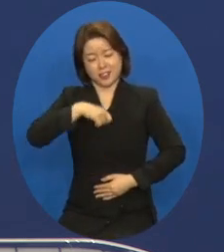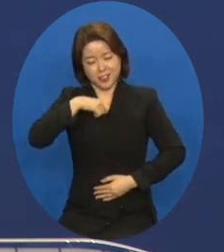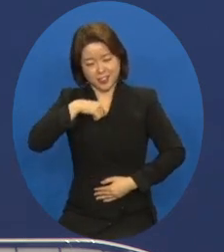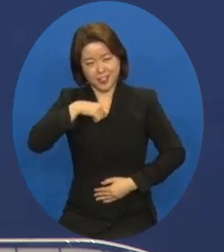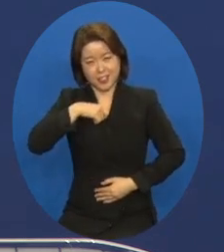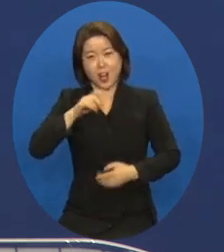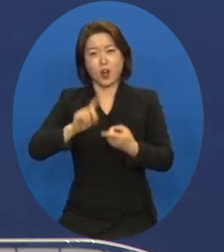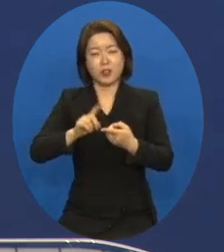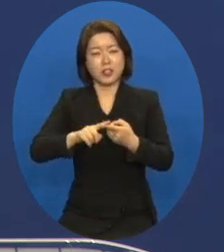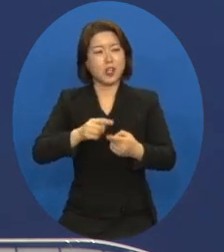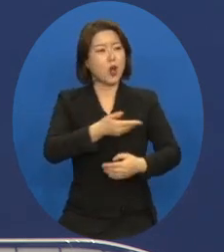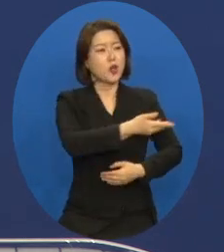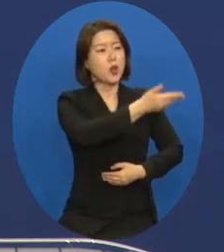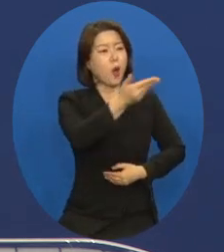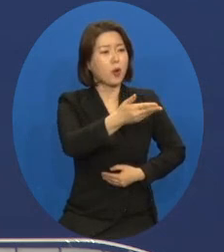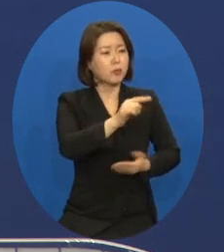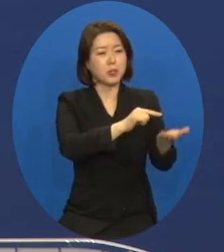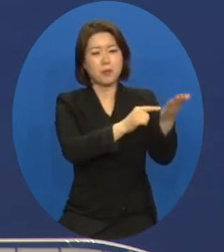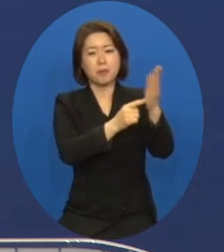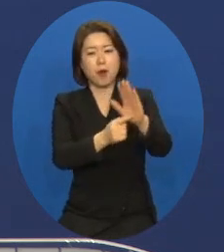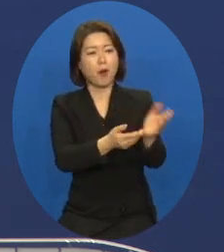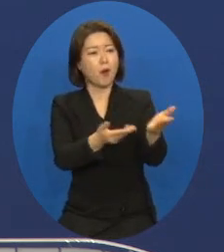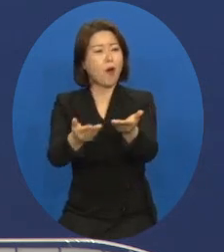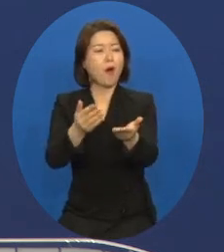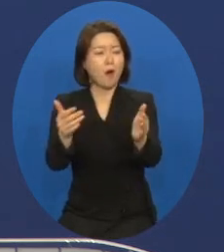여러분들이 보여주었다는 거죠